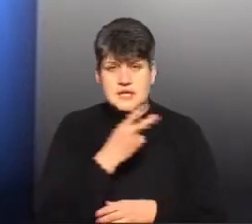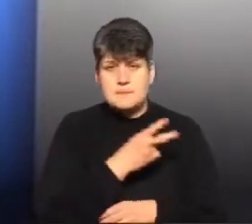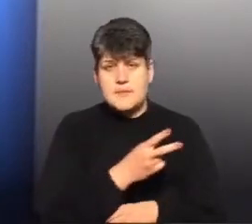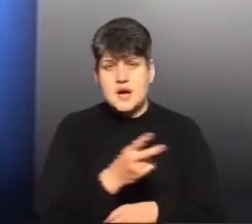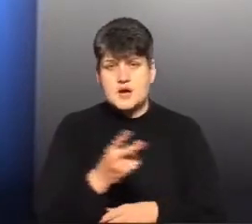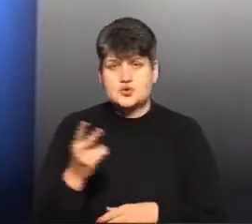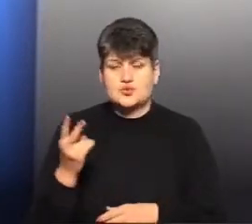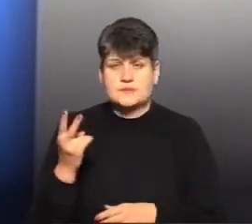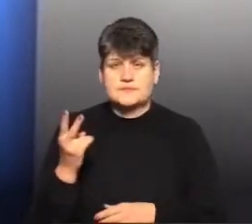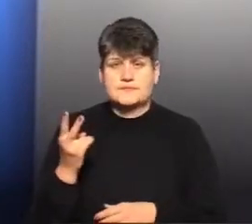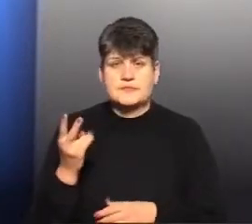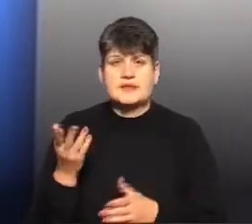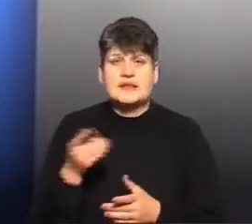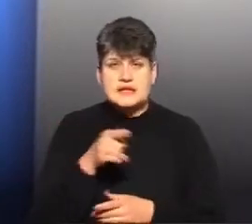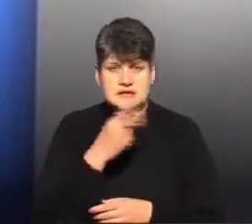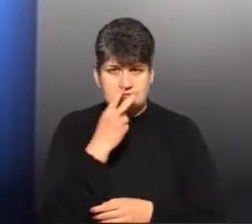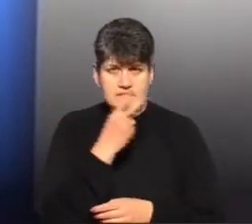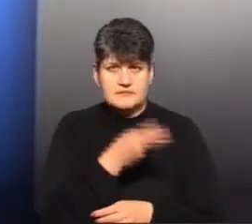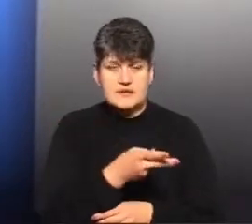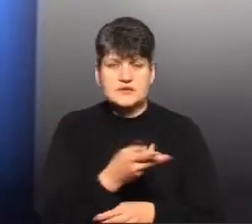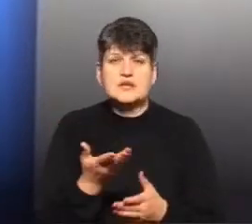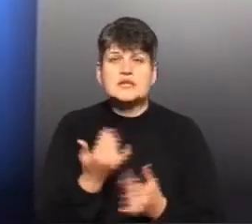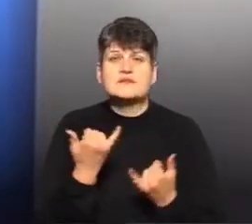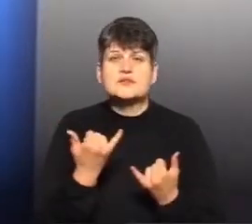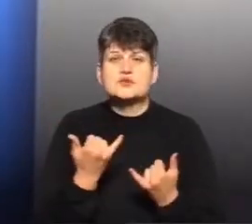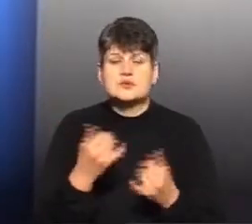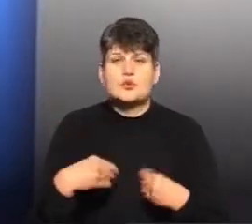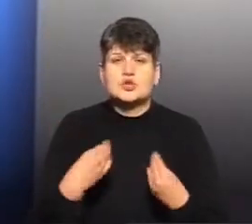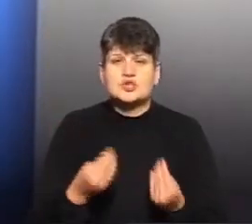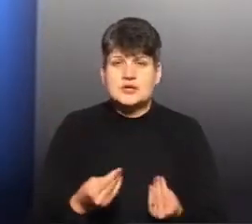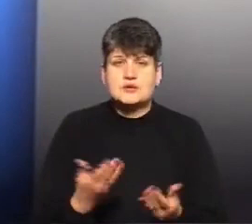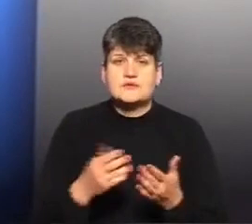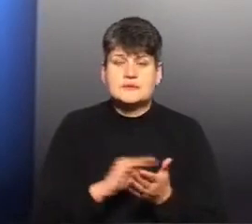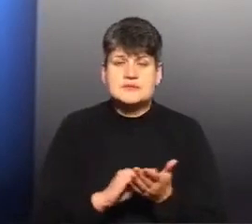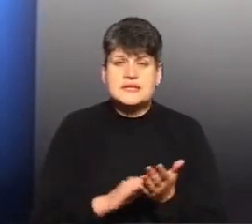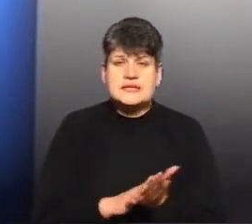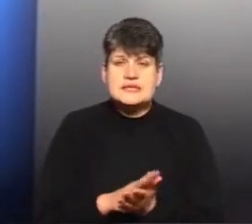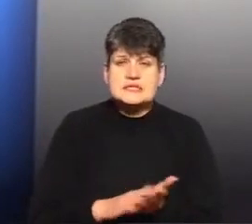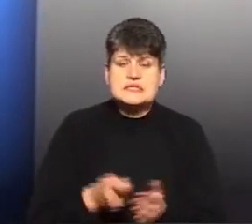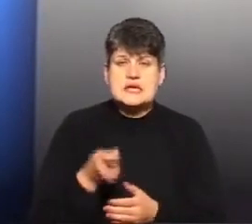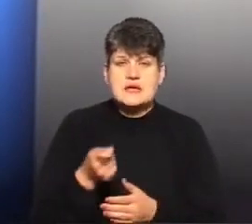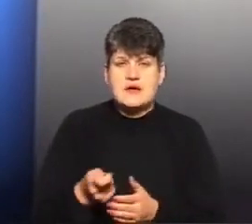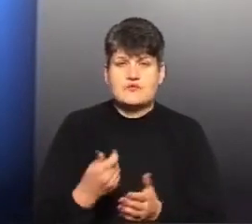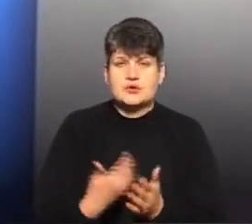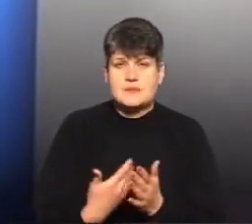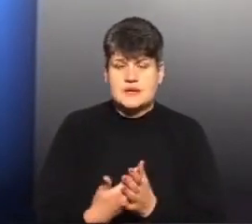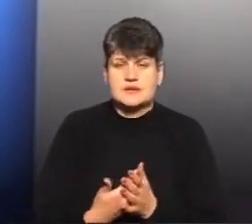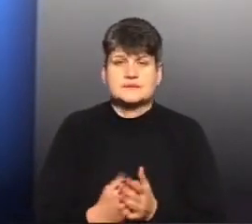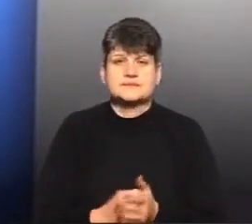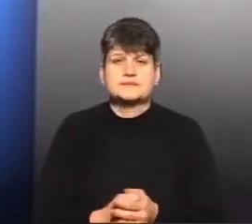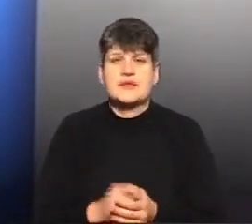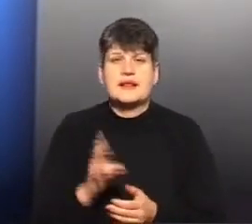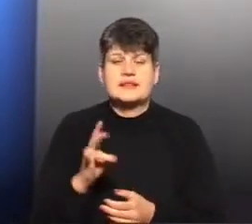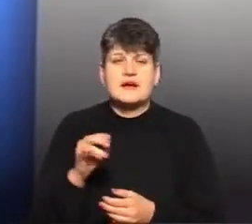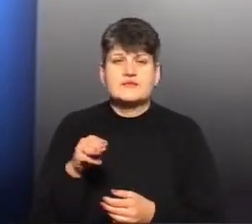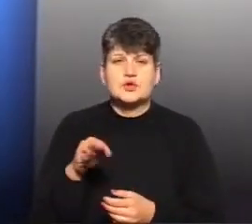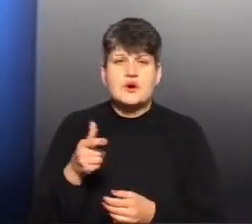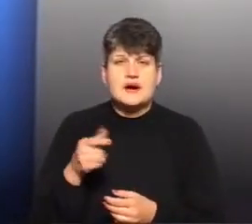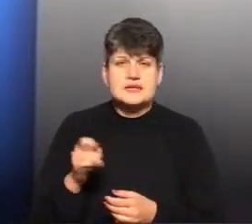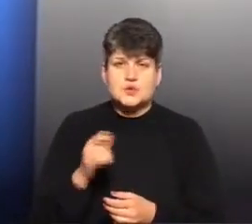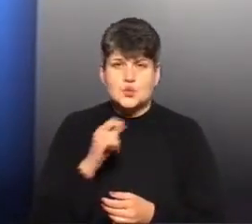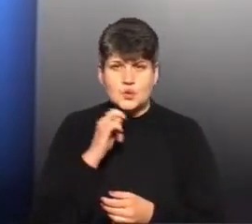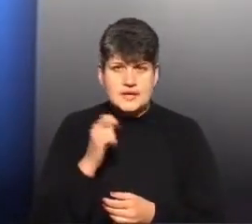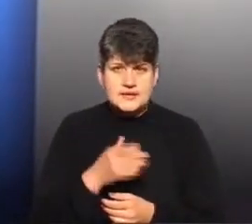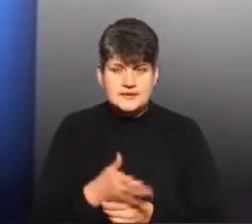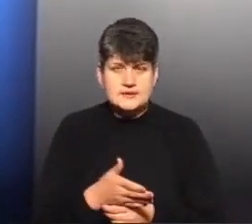на ній видно, який у вас сьогодні постачальник. Якщо ви написали заяву, наприклад, до «Нафтогазу України»,